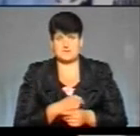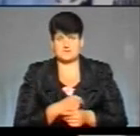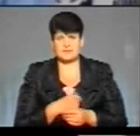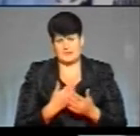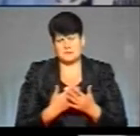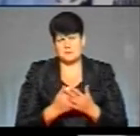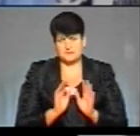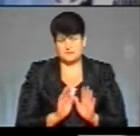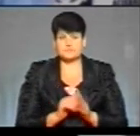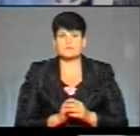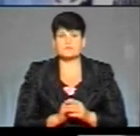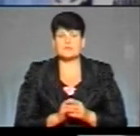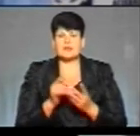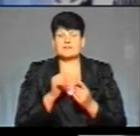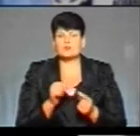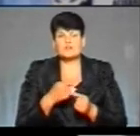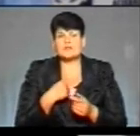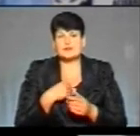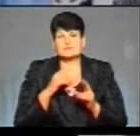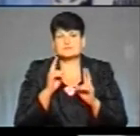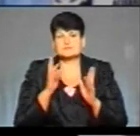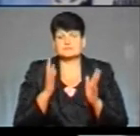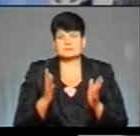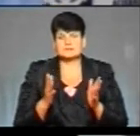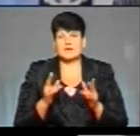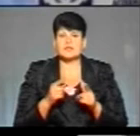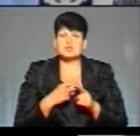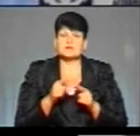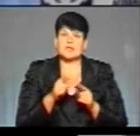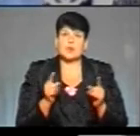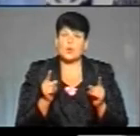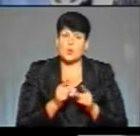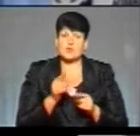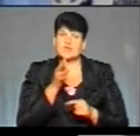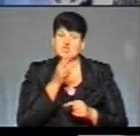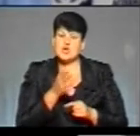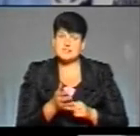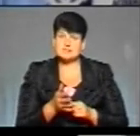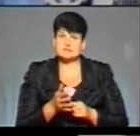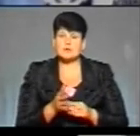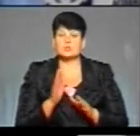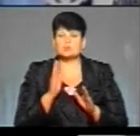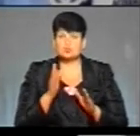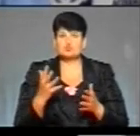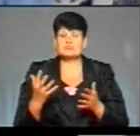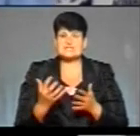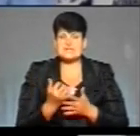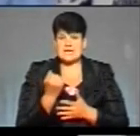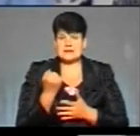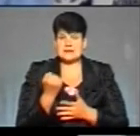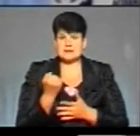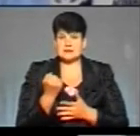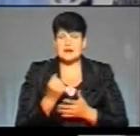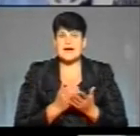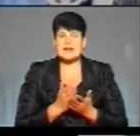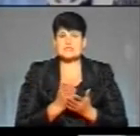наближено. Відповідно, я не впевнений, чи в такий короткий час будуть знайдені